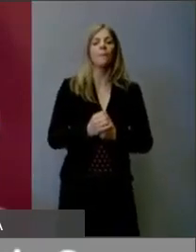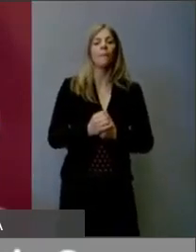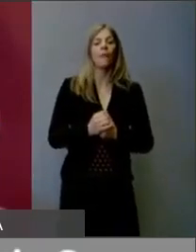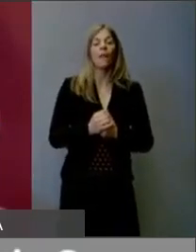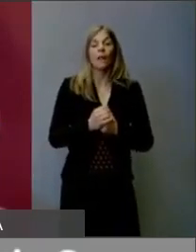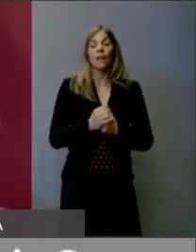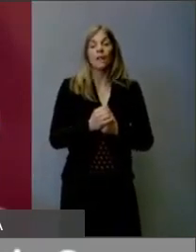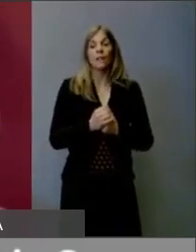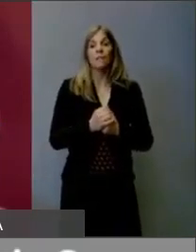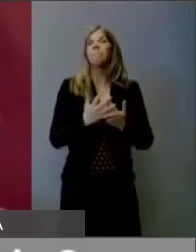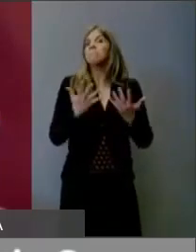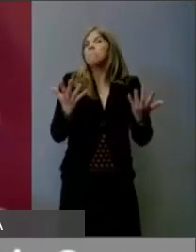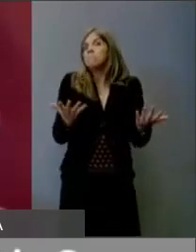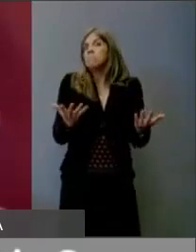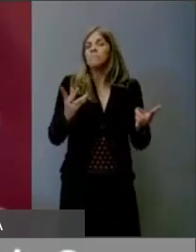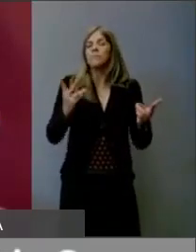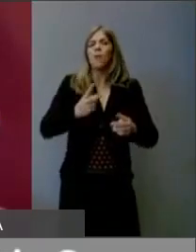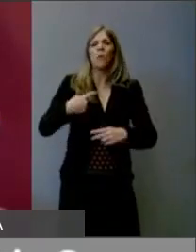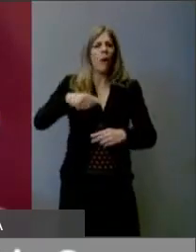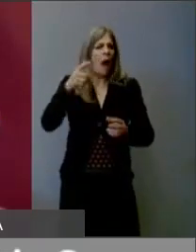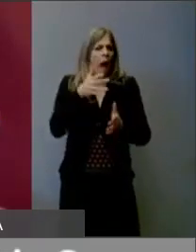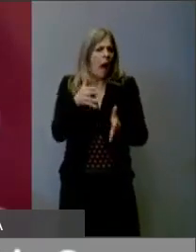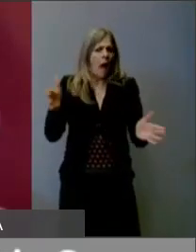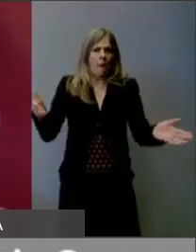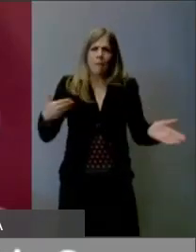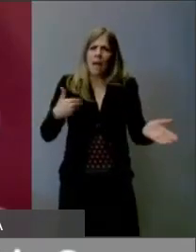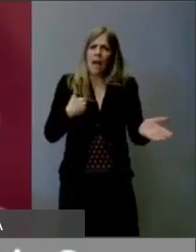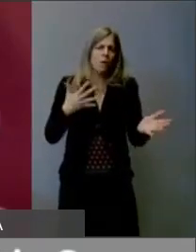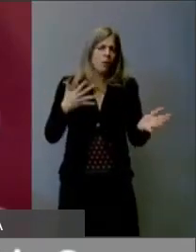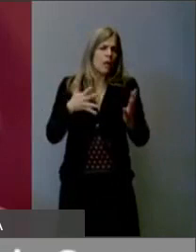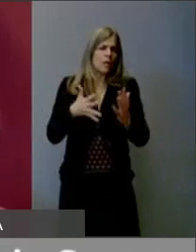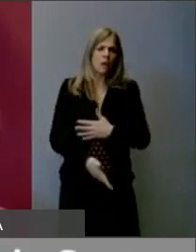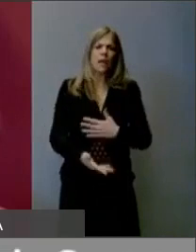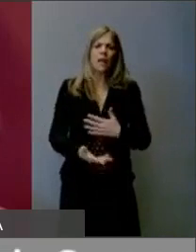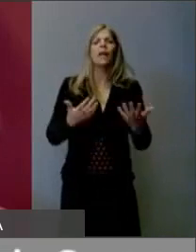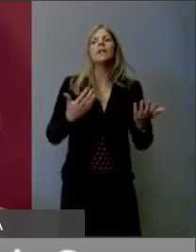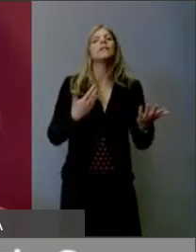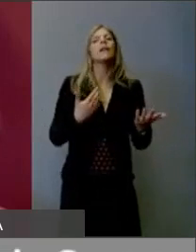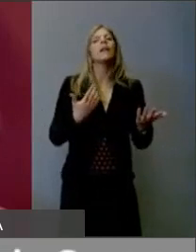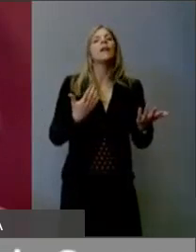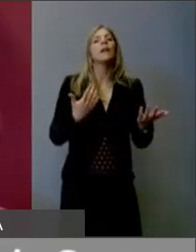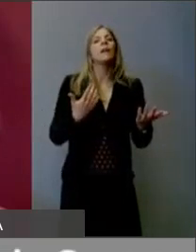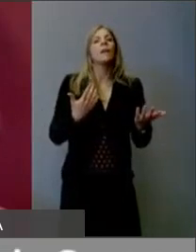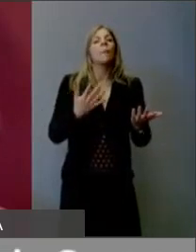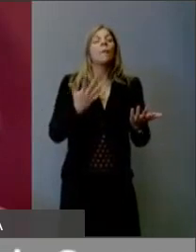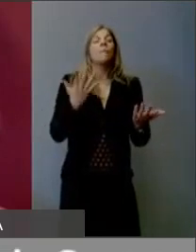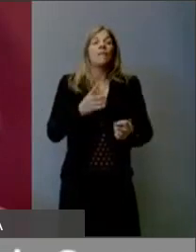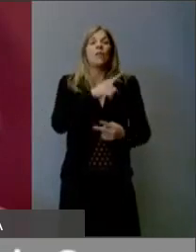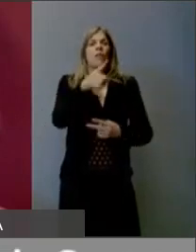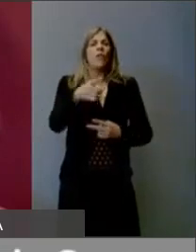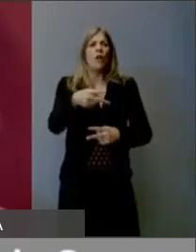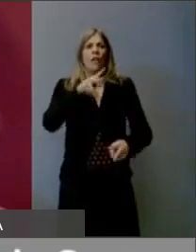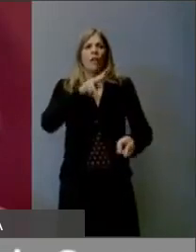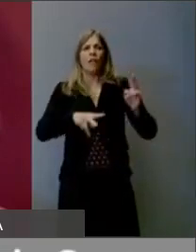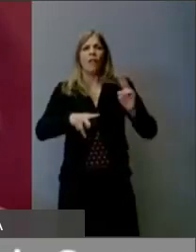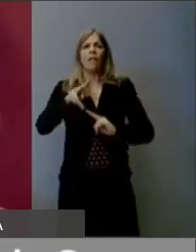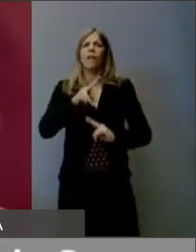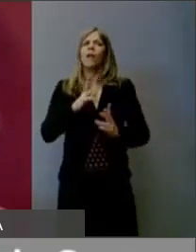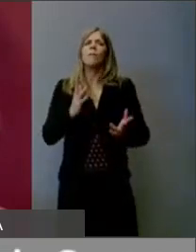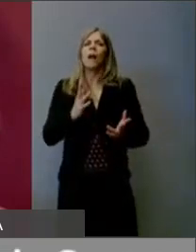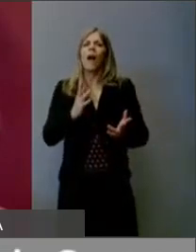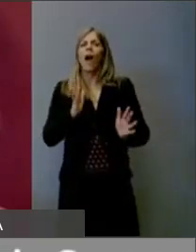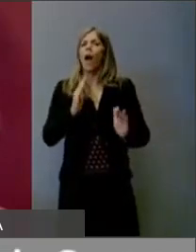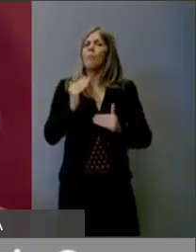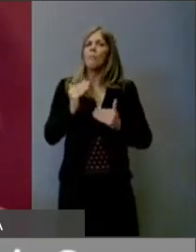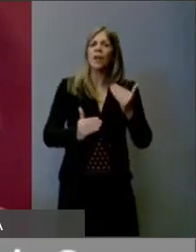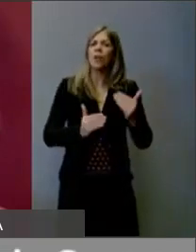molto, molto aperta dico che quanto voi dite oggi è un percorso corretto, cioè i tempi